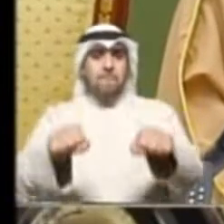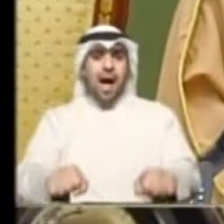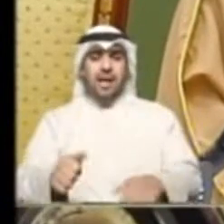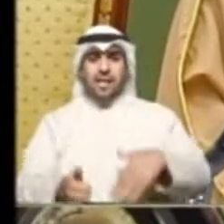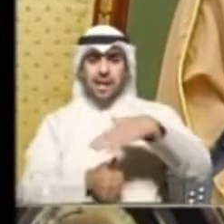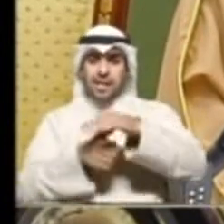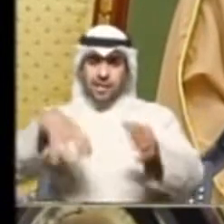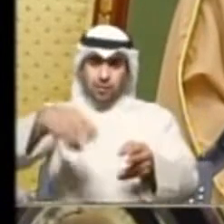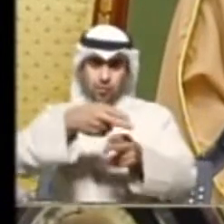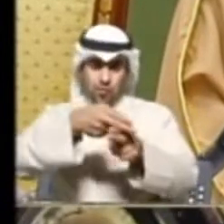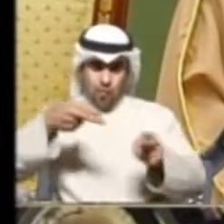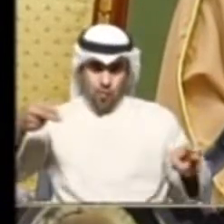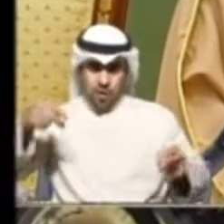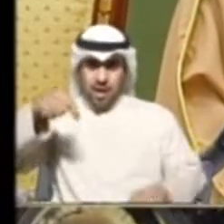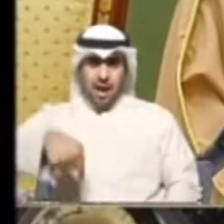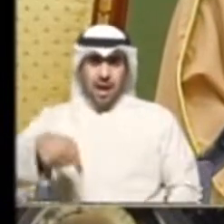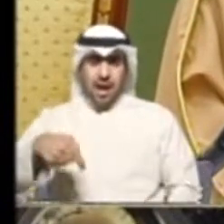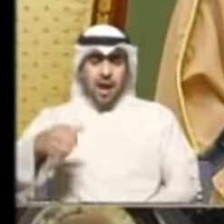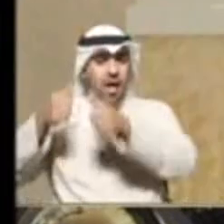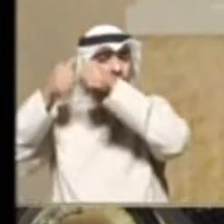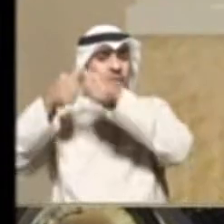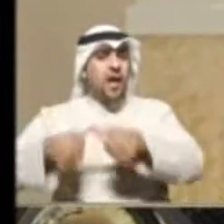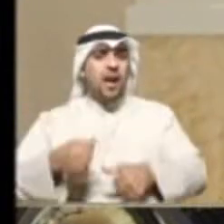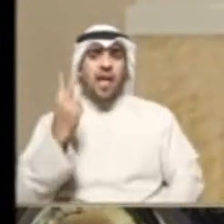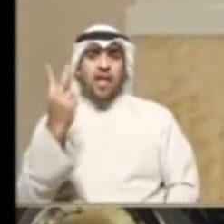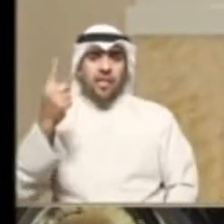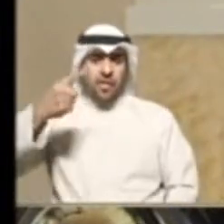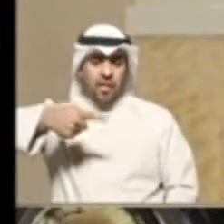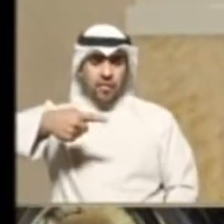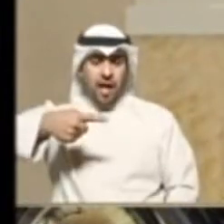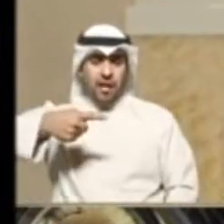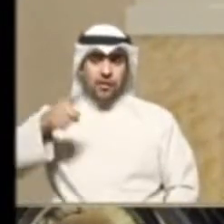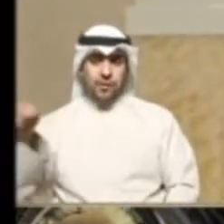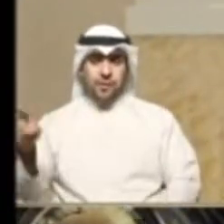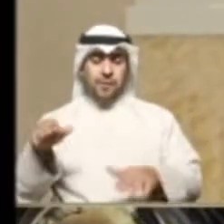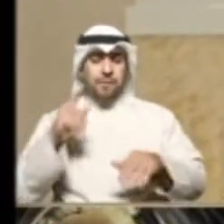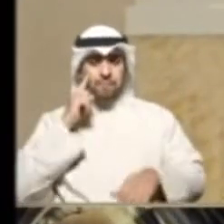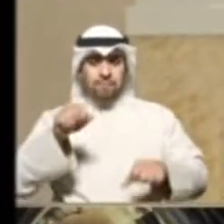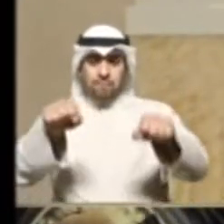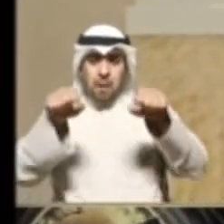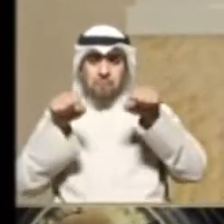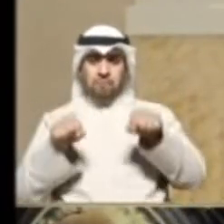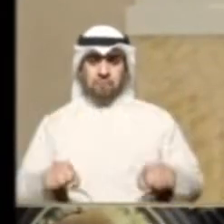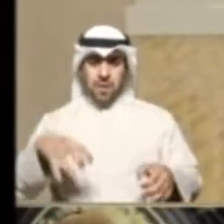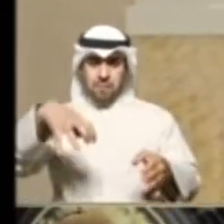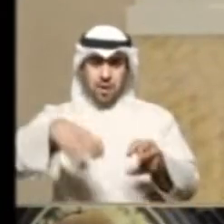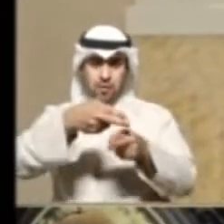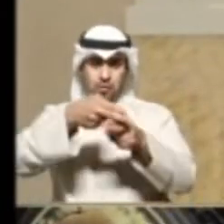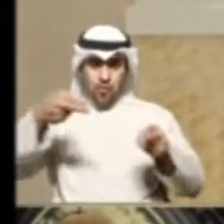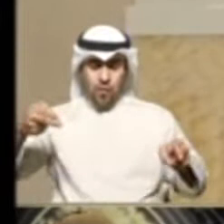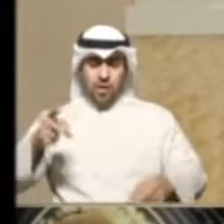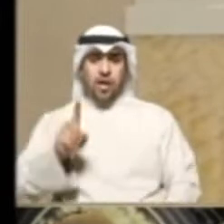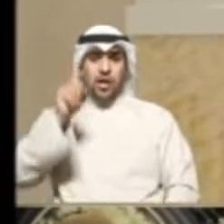ليوم الجلوس لسموكم، أمد الله بعمركم وأمدكم بدوام وتمام الصحة والعافية سندا